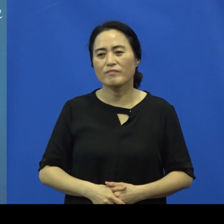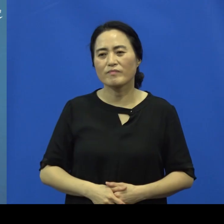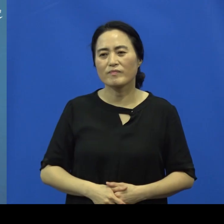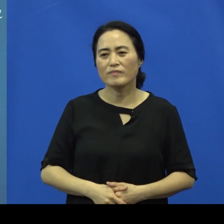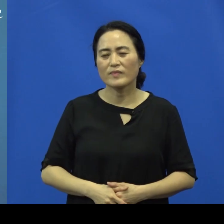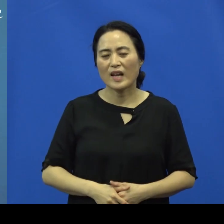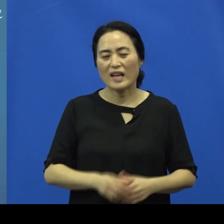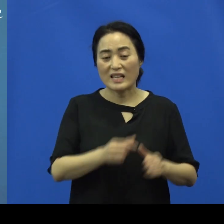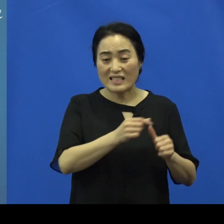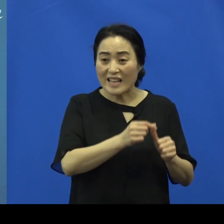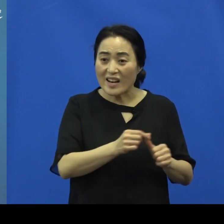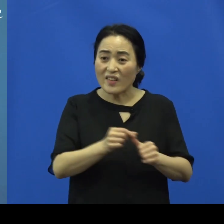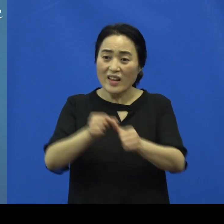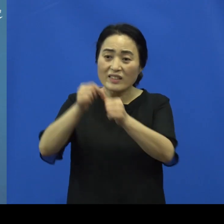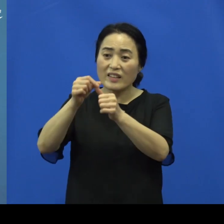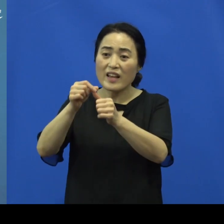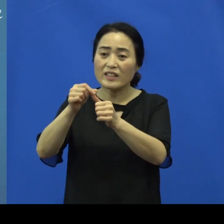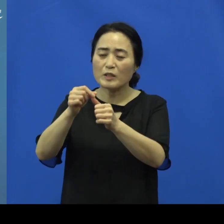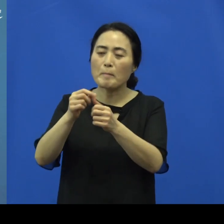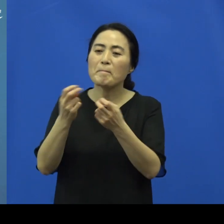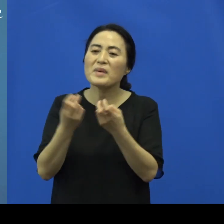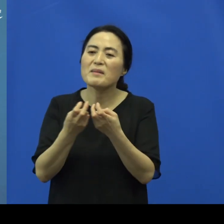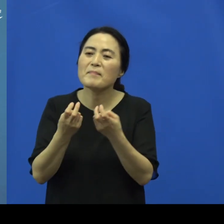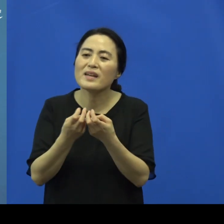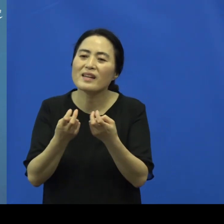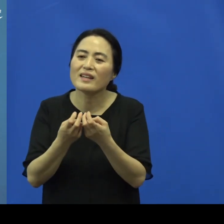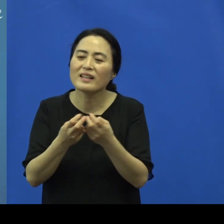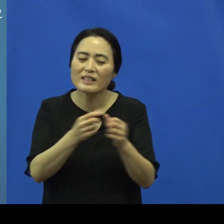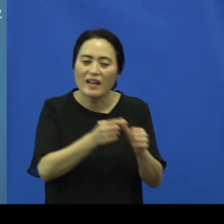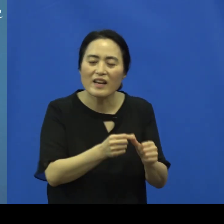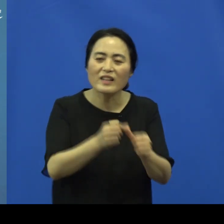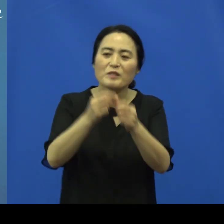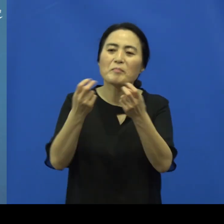살려내는 데는 비밀이 있어요. 여기 스프랑크 니조마이라.